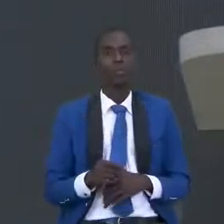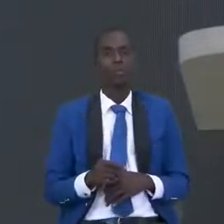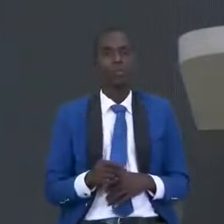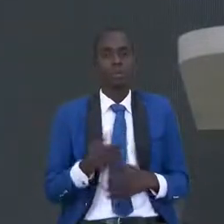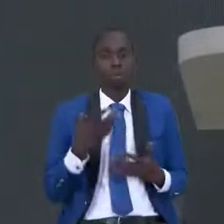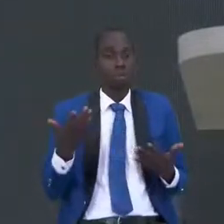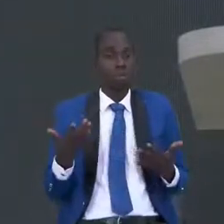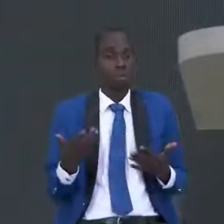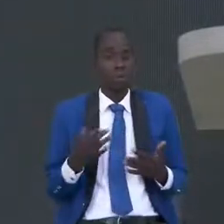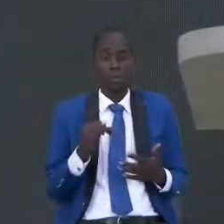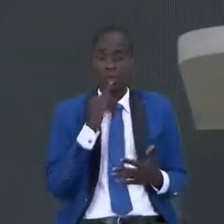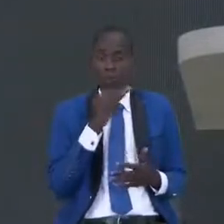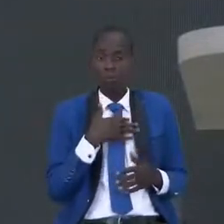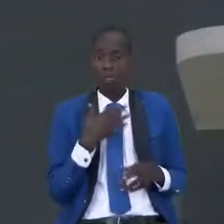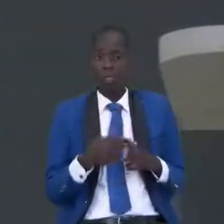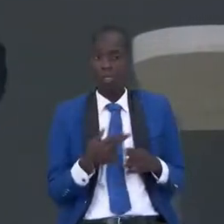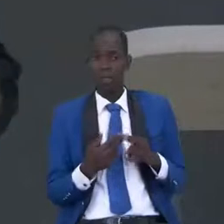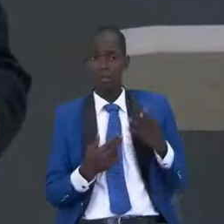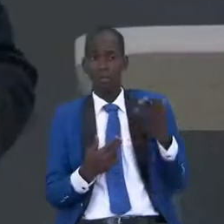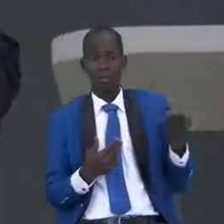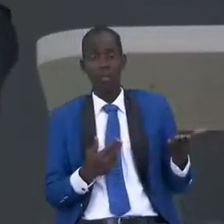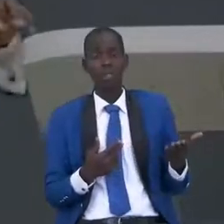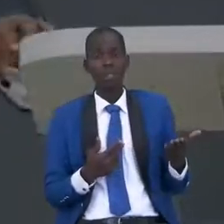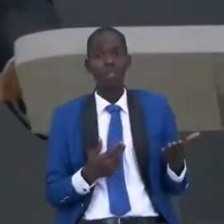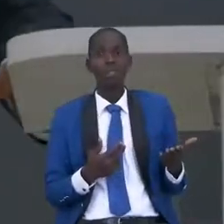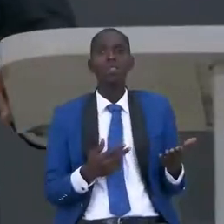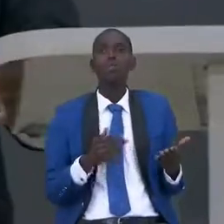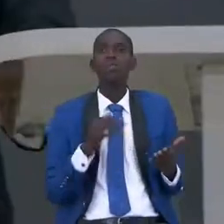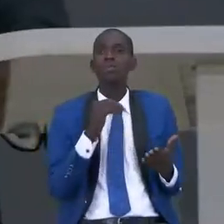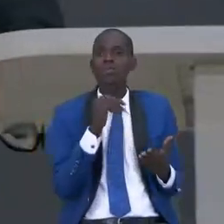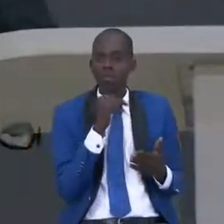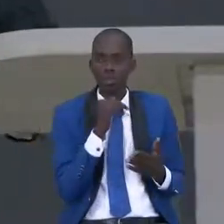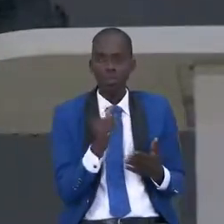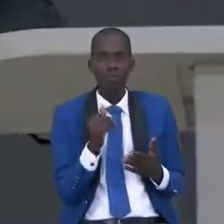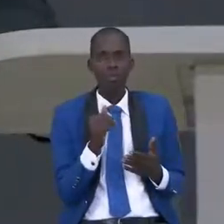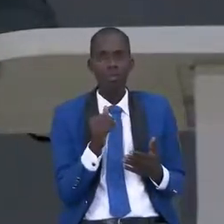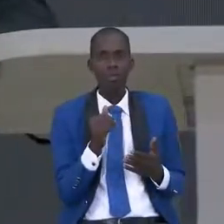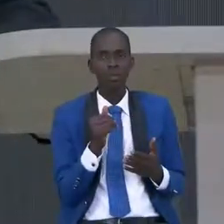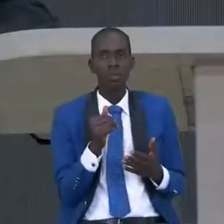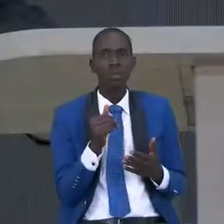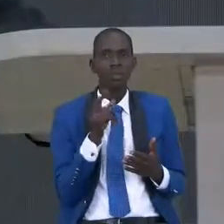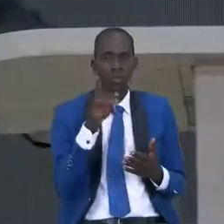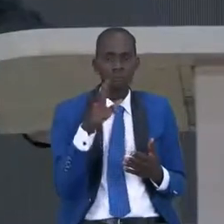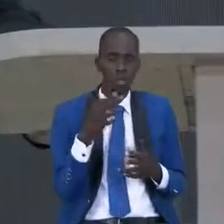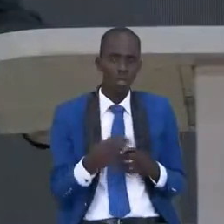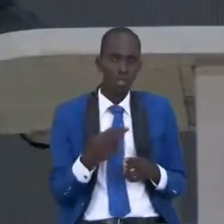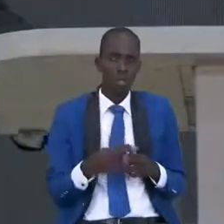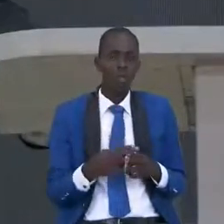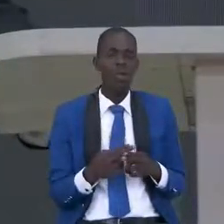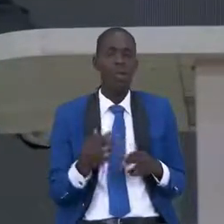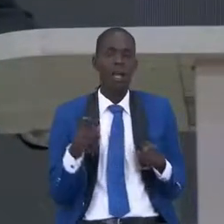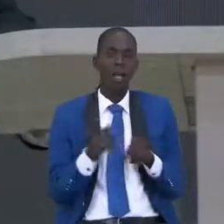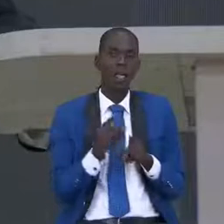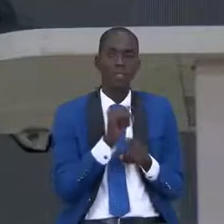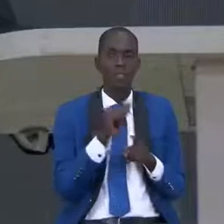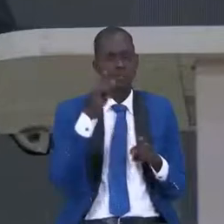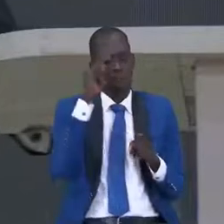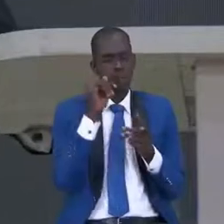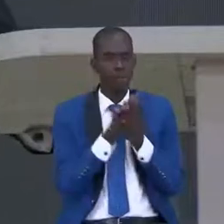est-ce que mon nom est dedans? Ce n'est pas ton nom littéralement, mais ton nom en tant que croyant. Si tu es un